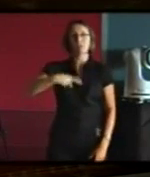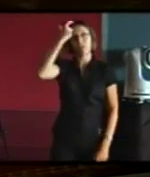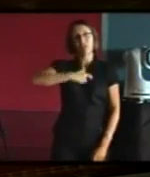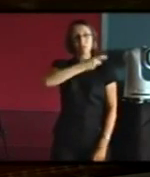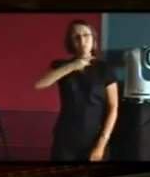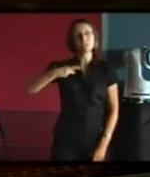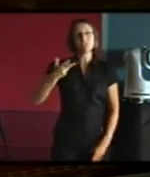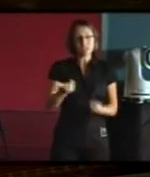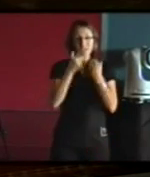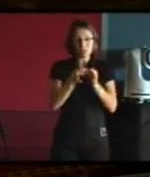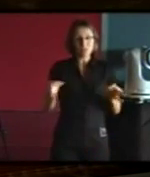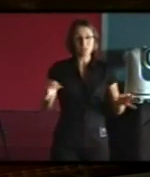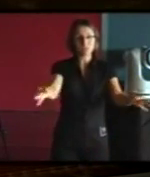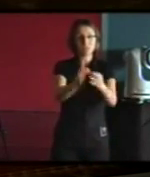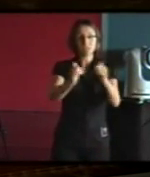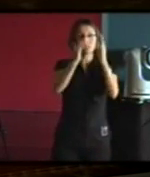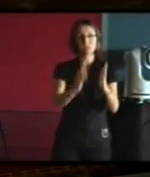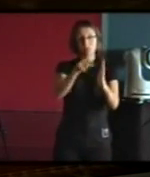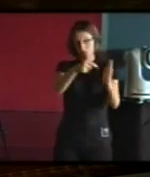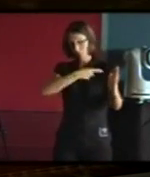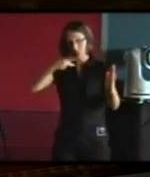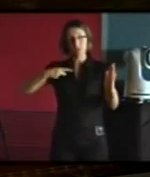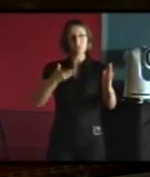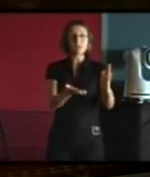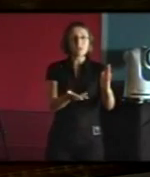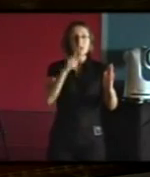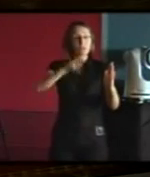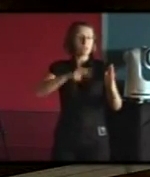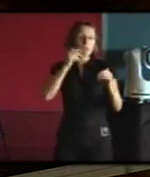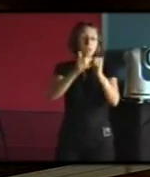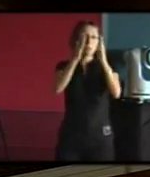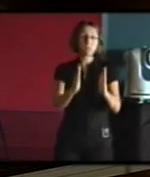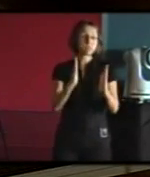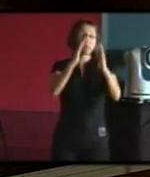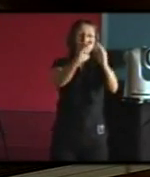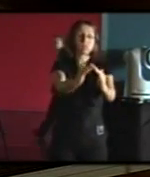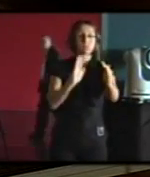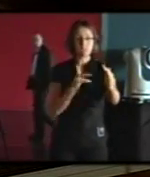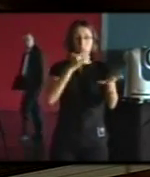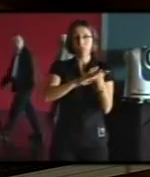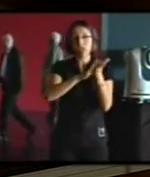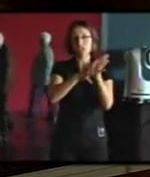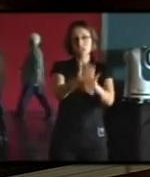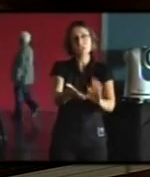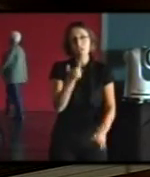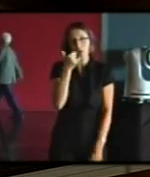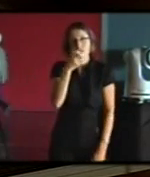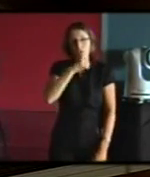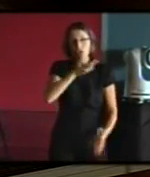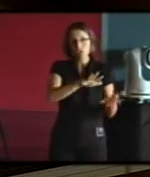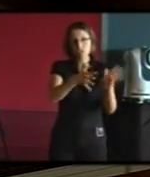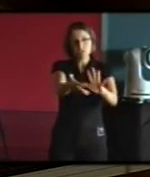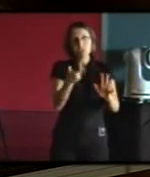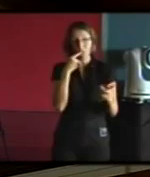malheureux propriétaire d'immeubles de ce type et qui avait laissé ces immeubles devenir obsolètes, la destruction de